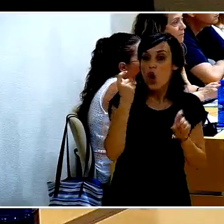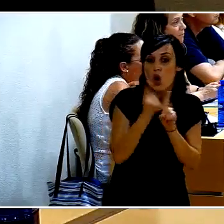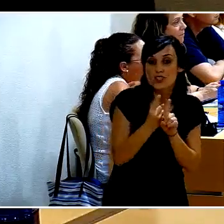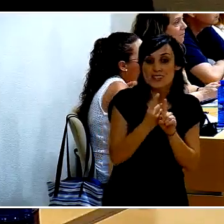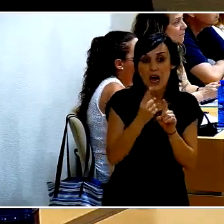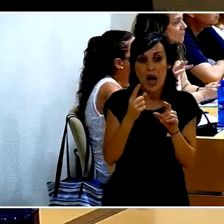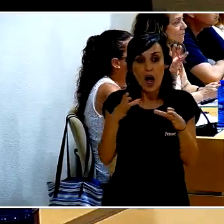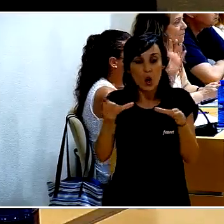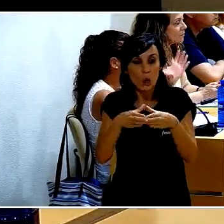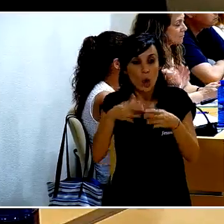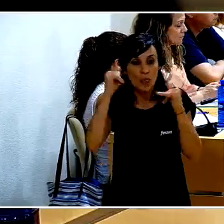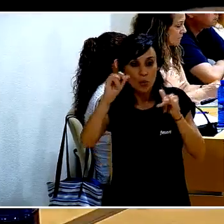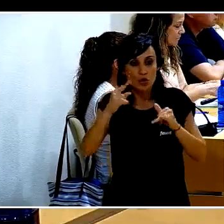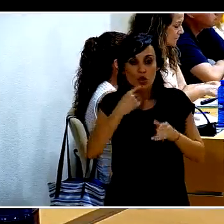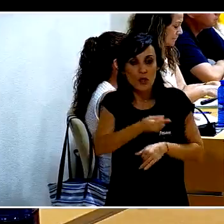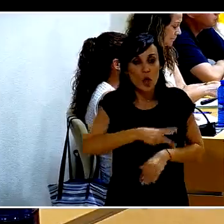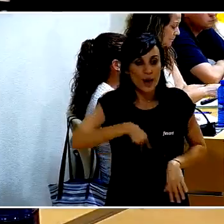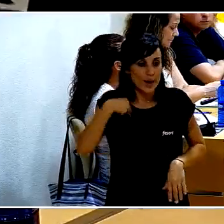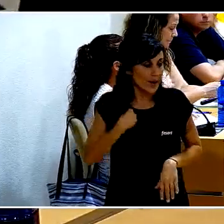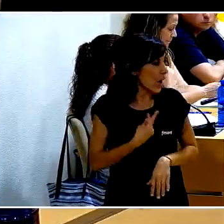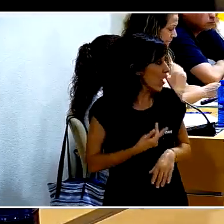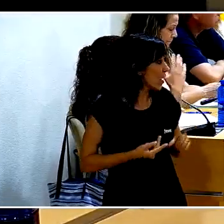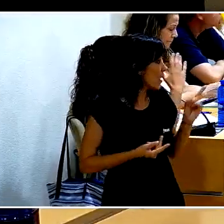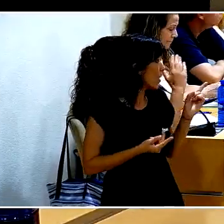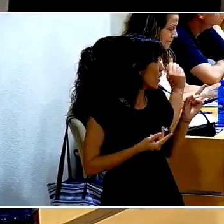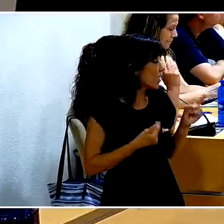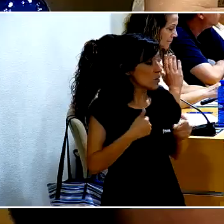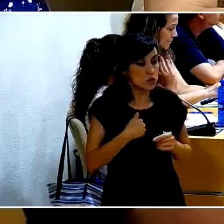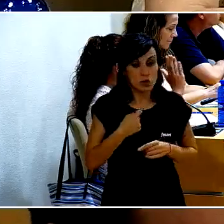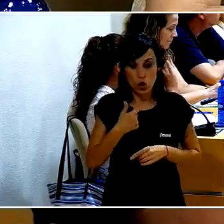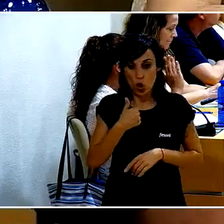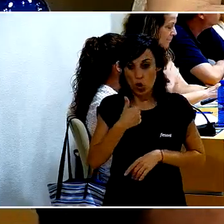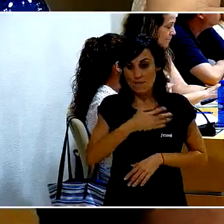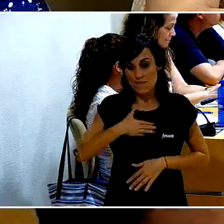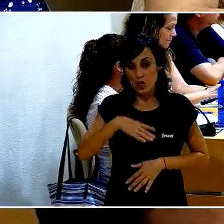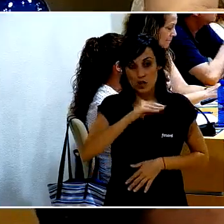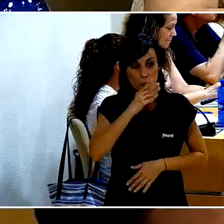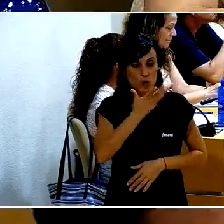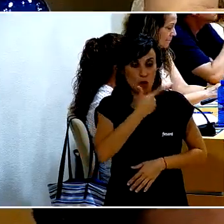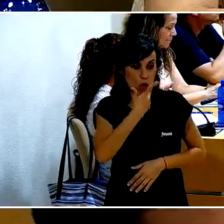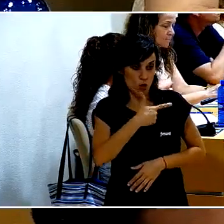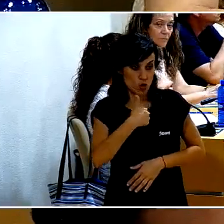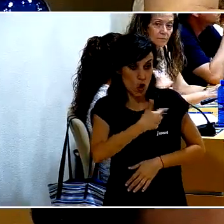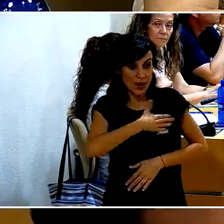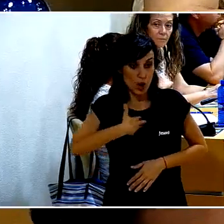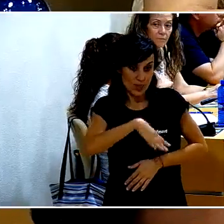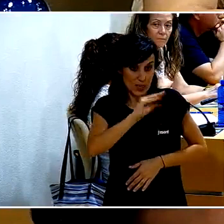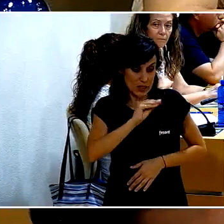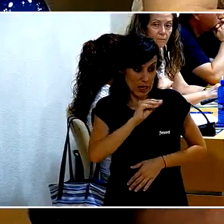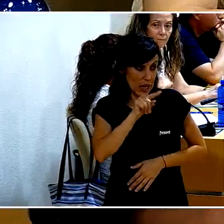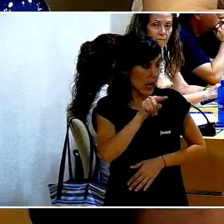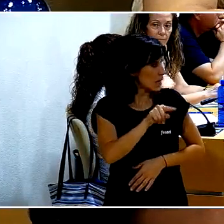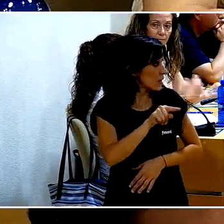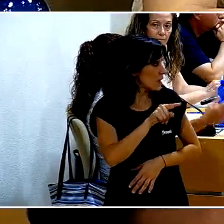estaven moment, fent... És en general, saps, Guillem? No, o sea, jo vull que entendre, perquè te conec, vull que entendre, sobretot a tu,